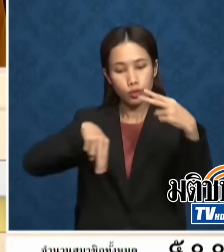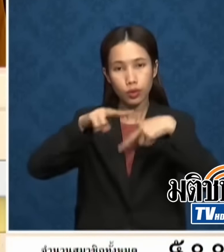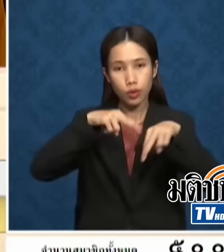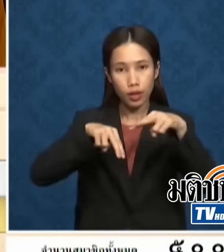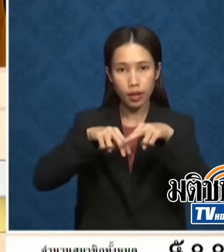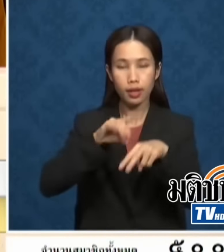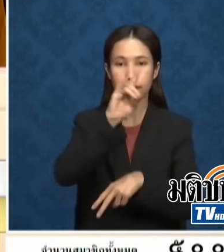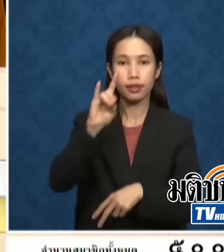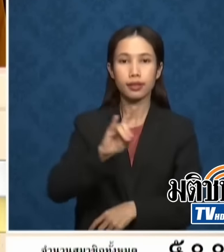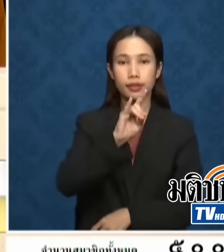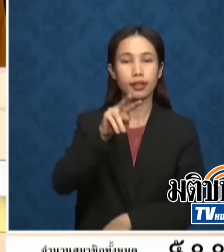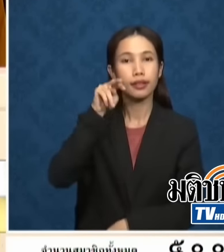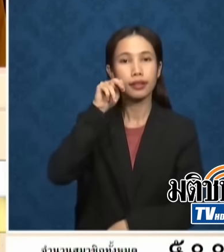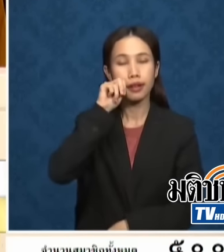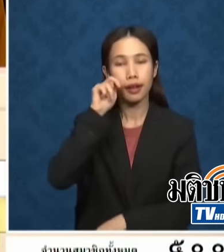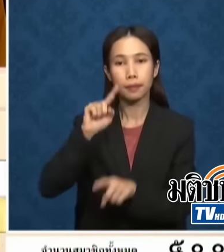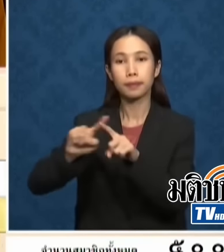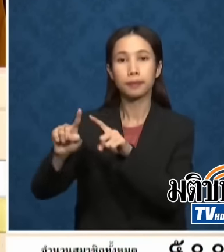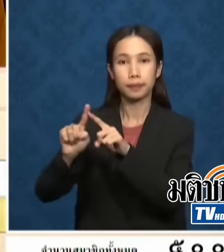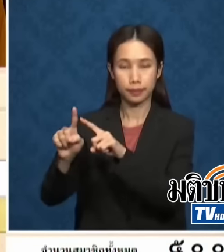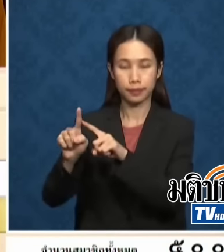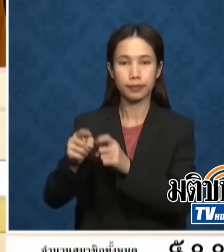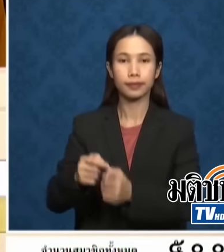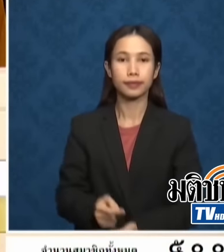สัตว์น้ำให้อยู่ในสภาวะที่เหมาะสม